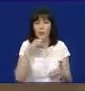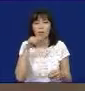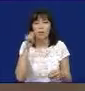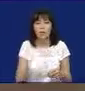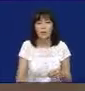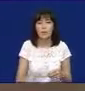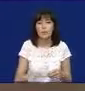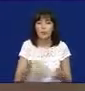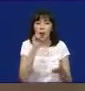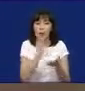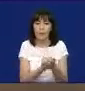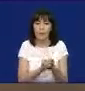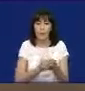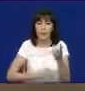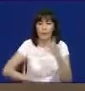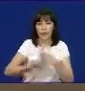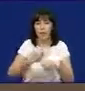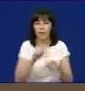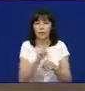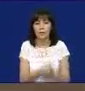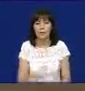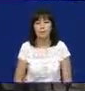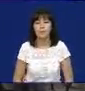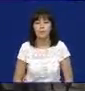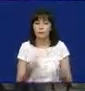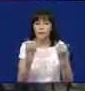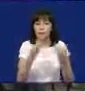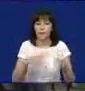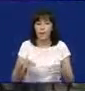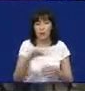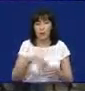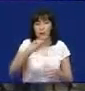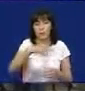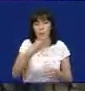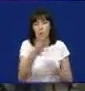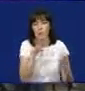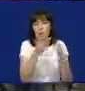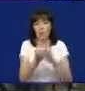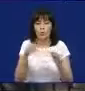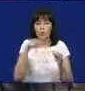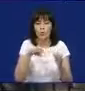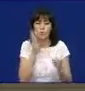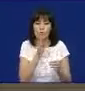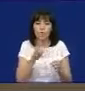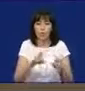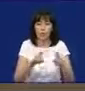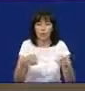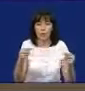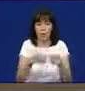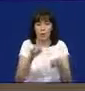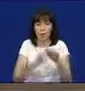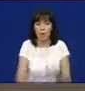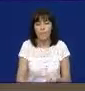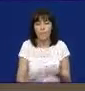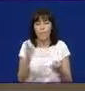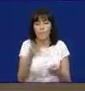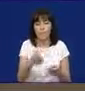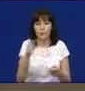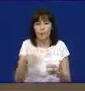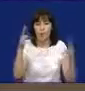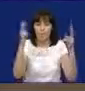олардың лицензиясының кері қайтару тапсырылды. Бүгінде аудандағы 24 елді мекенде жерасты су қорларын анықтауға байланысты геологиялық